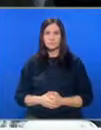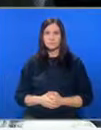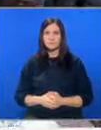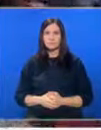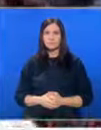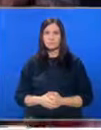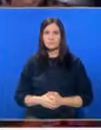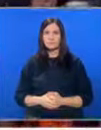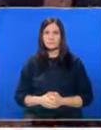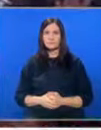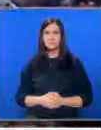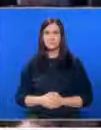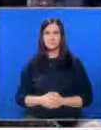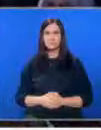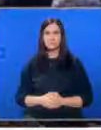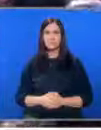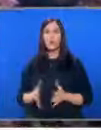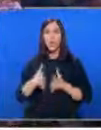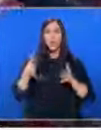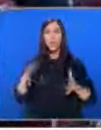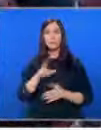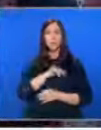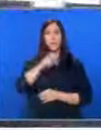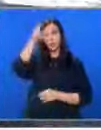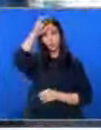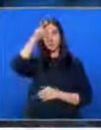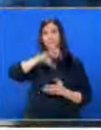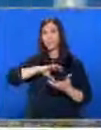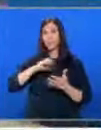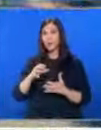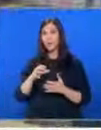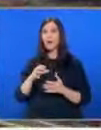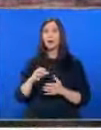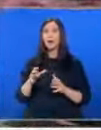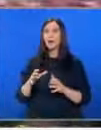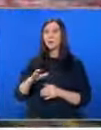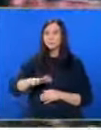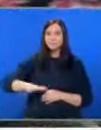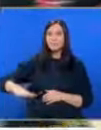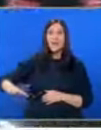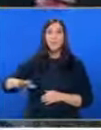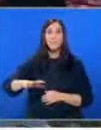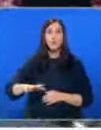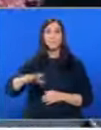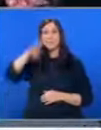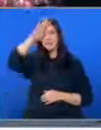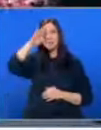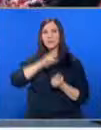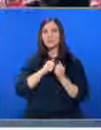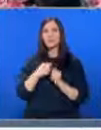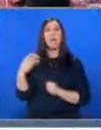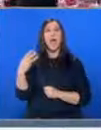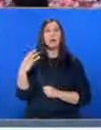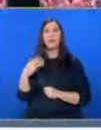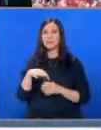Бир олажас! Голямата награда в турската политика. Мегаполисът Истанбул. За битката Ердоган избра свой